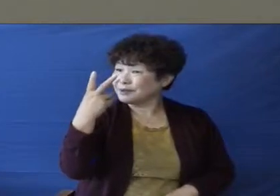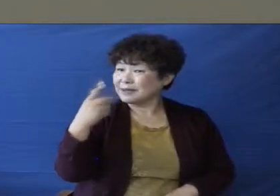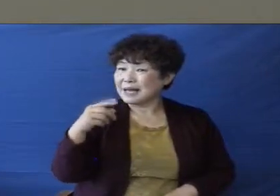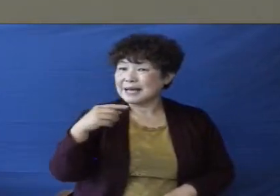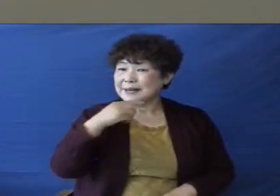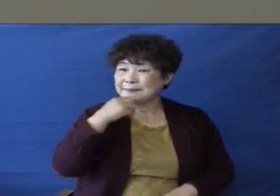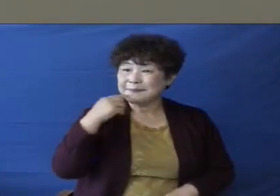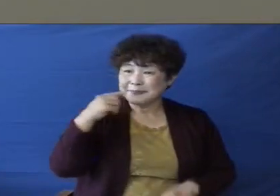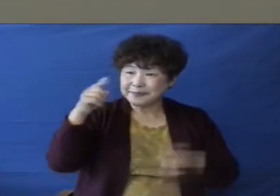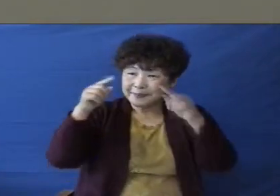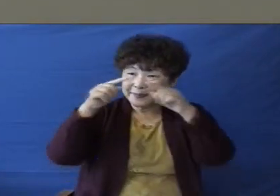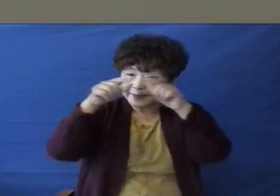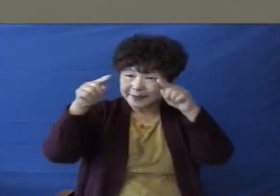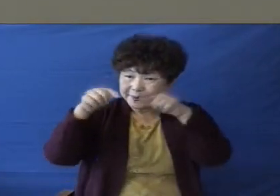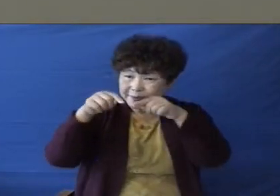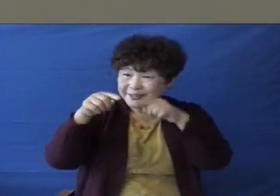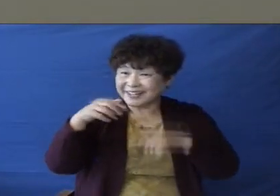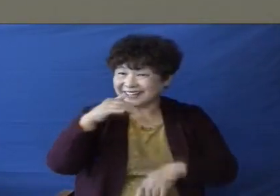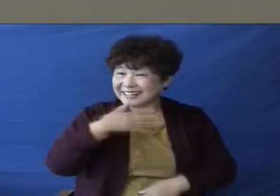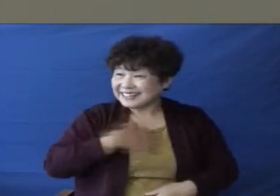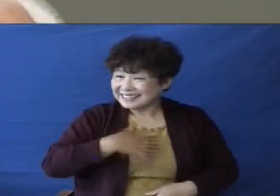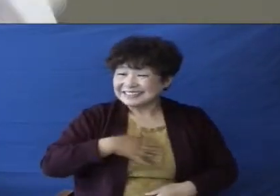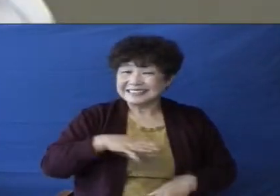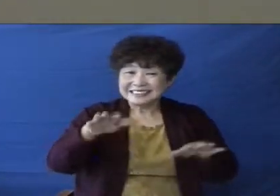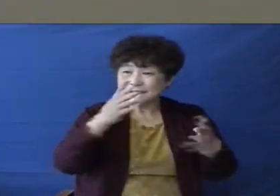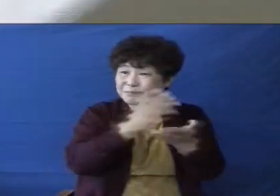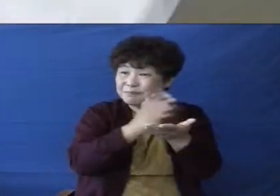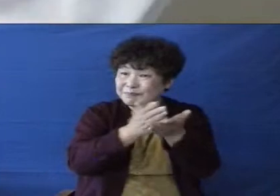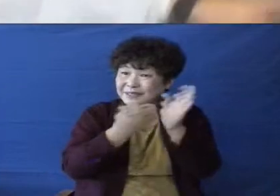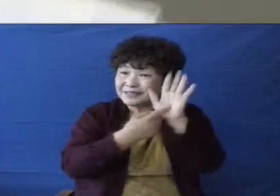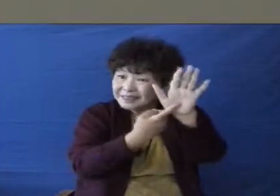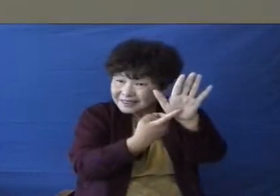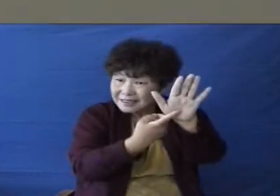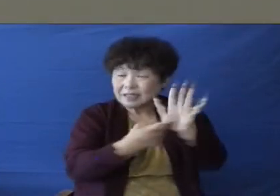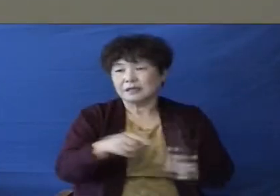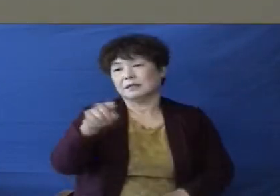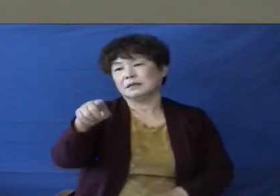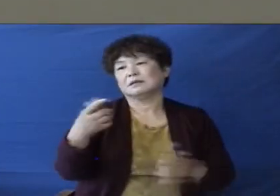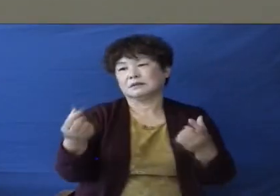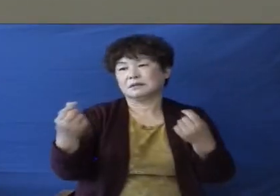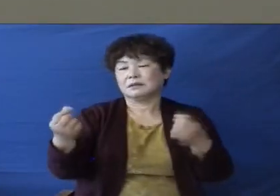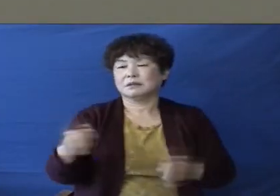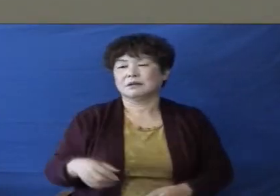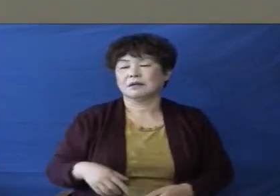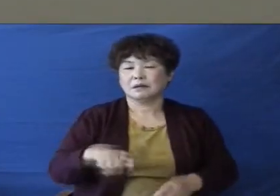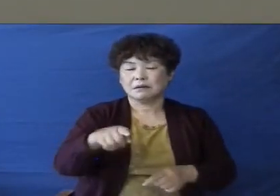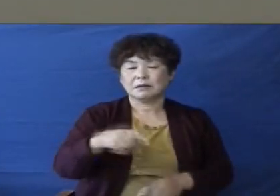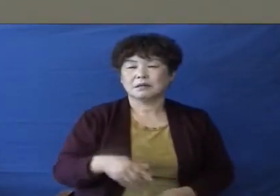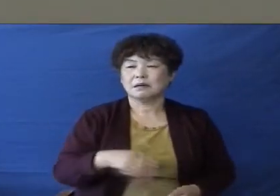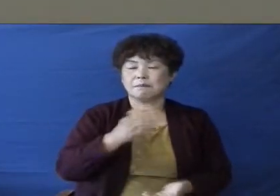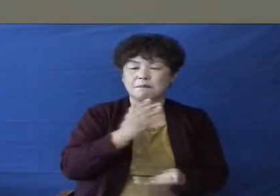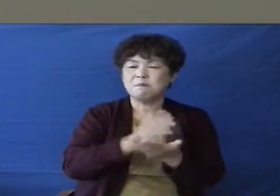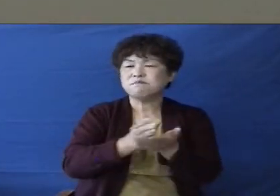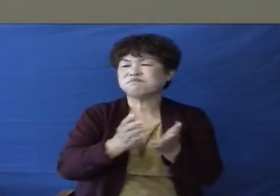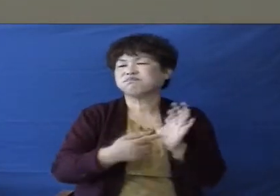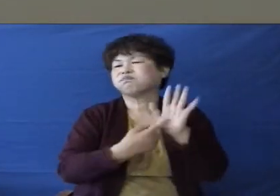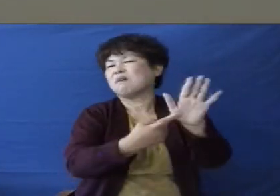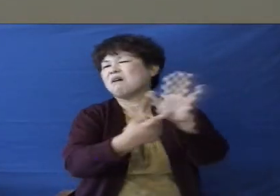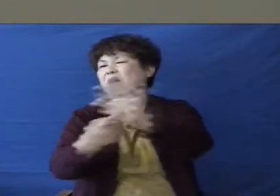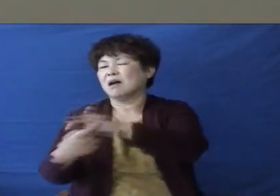있는데 그 사랑 얼마나 그안 존재를 알아 그런 소 막 세계만방에 다가 소문을 내는 거예요 의도가 뭐예요